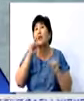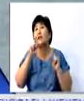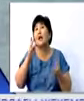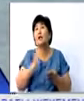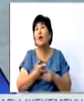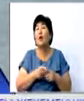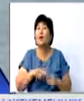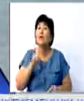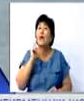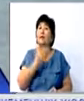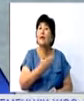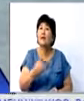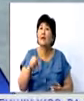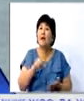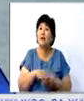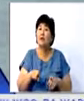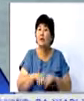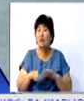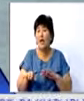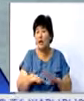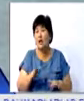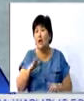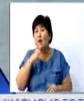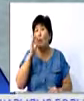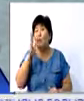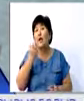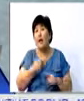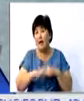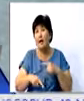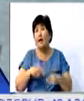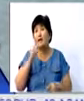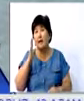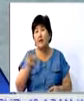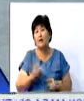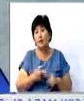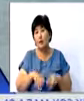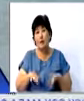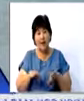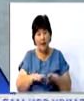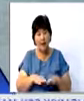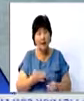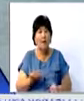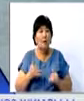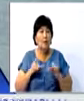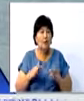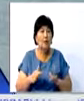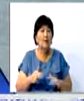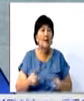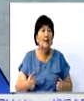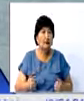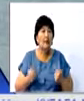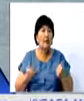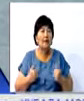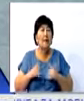атандым. Осы жастар арасында осындай шаралары көптен бола берсін әрі қарай. Сонымен қатар жастарды бұл шаралары